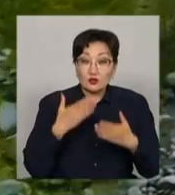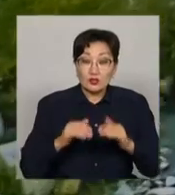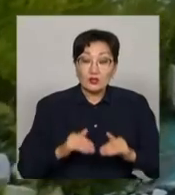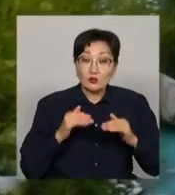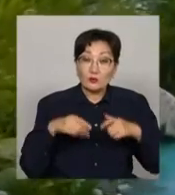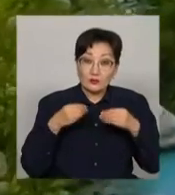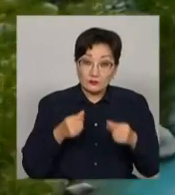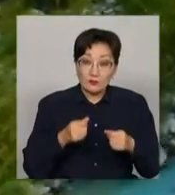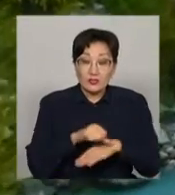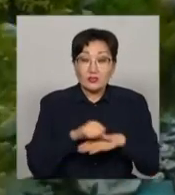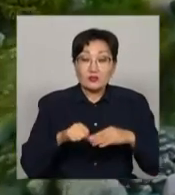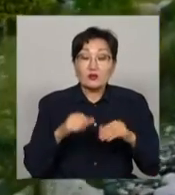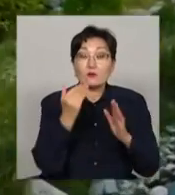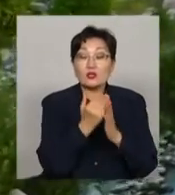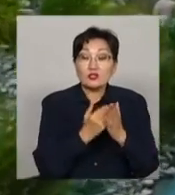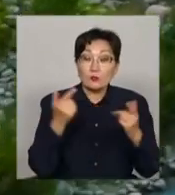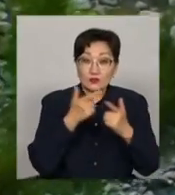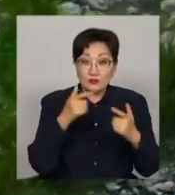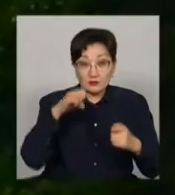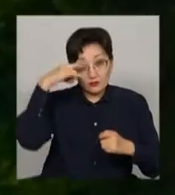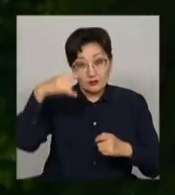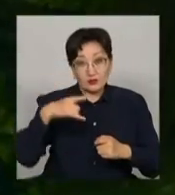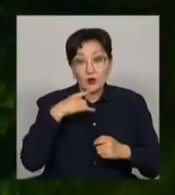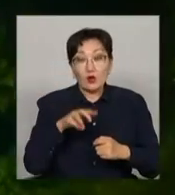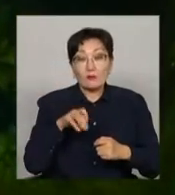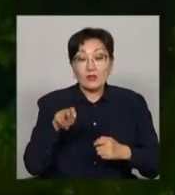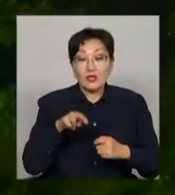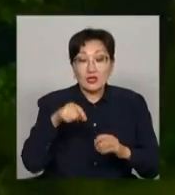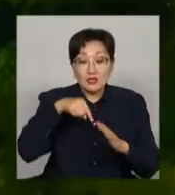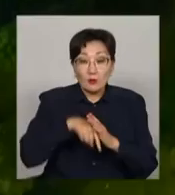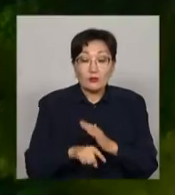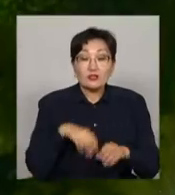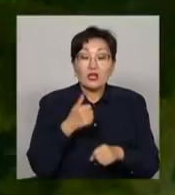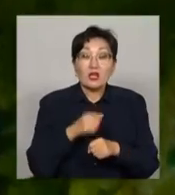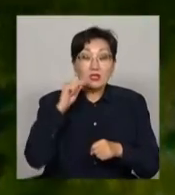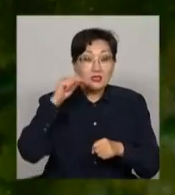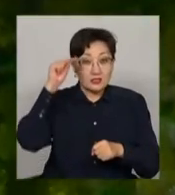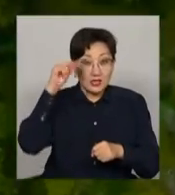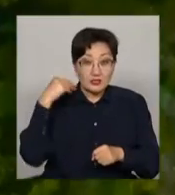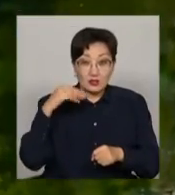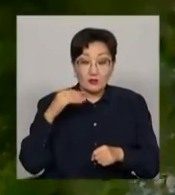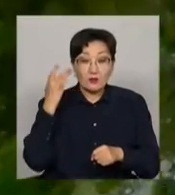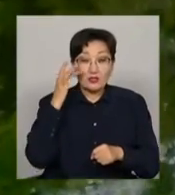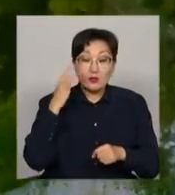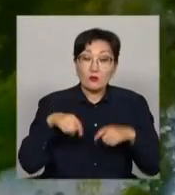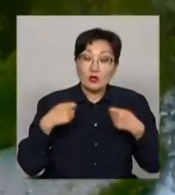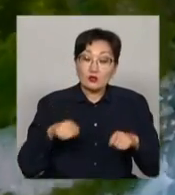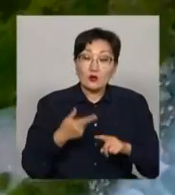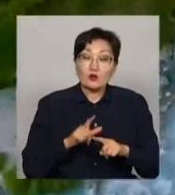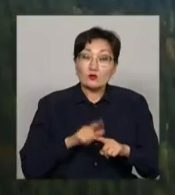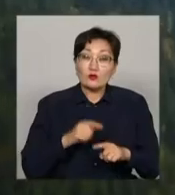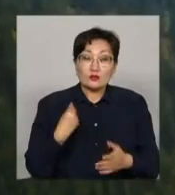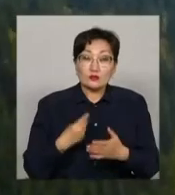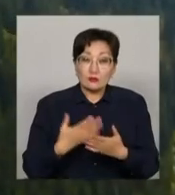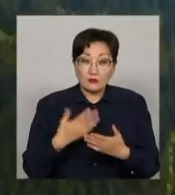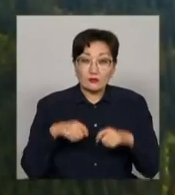еткен. Кедендік статистика деректері бойынша қазақстандық мия тамыры негізінен Қытай, Түркия және ақш нарықтарында жоғары сұранысқа